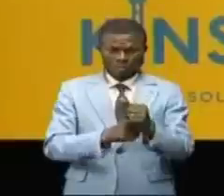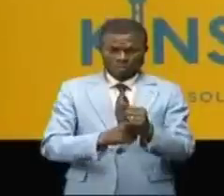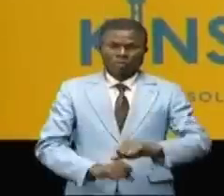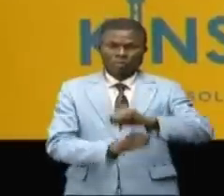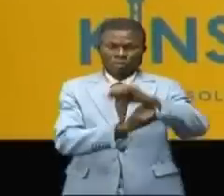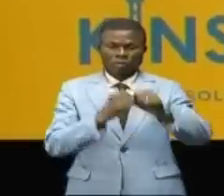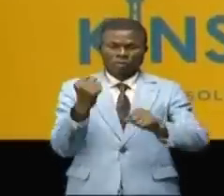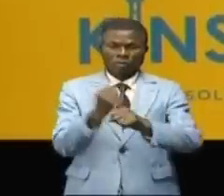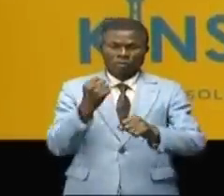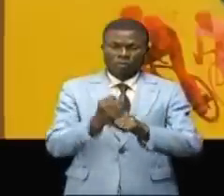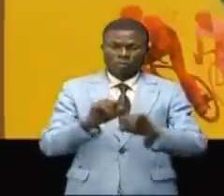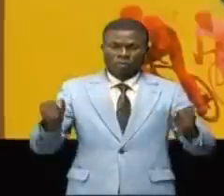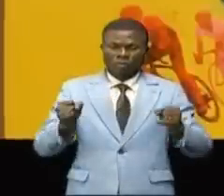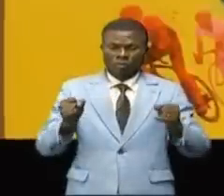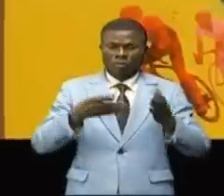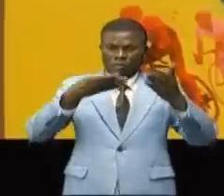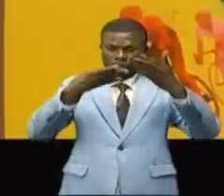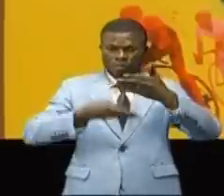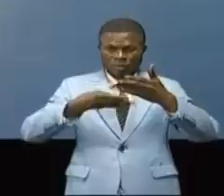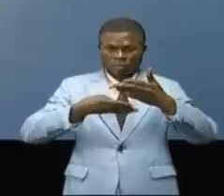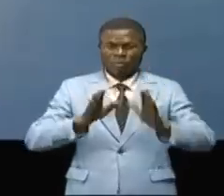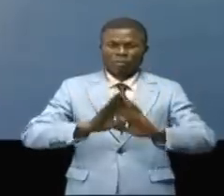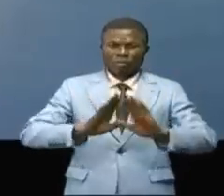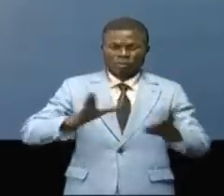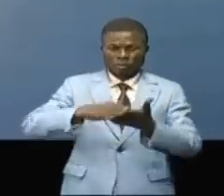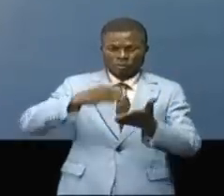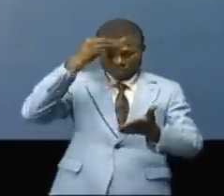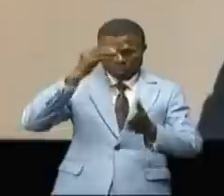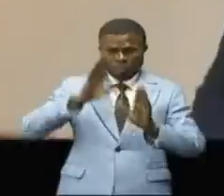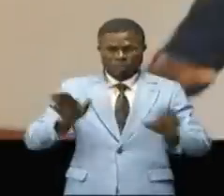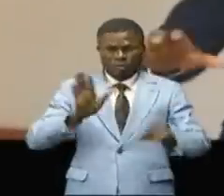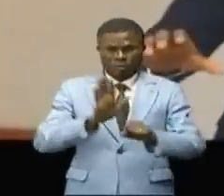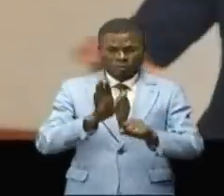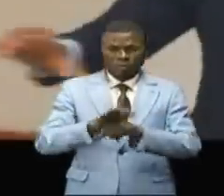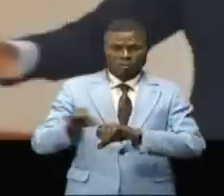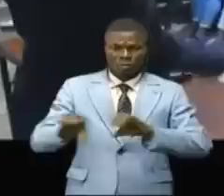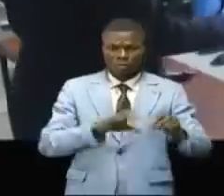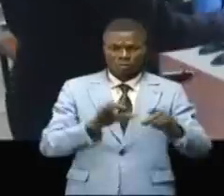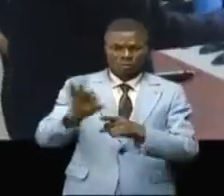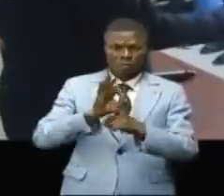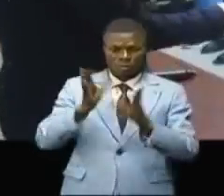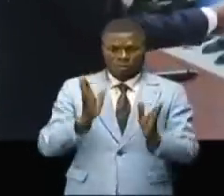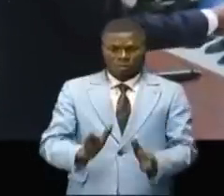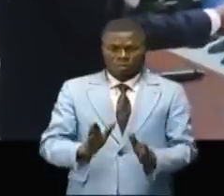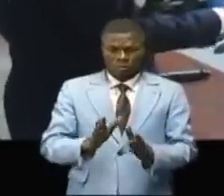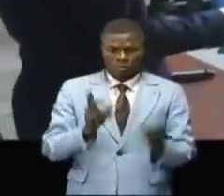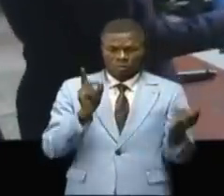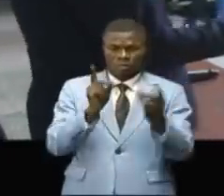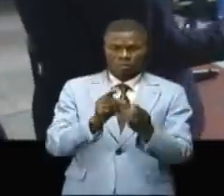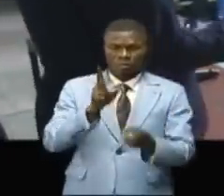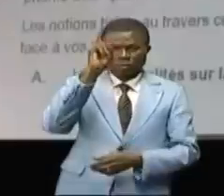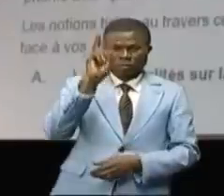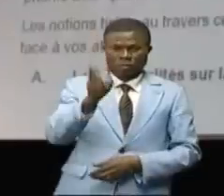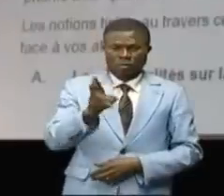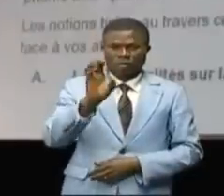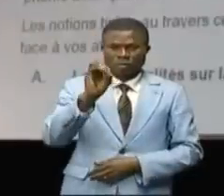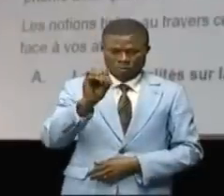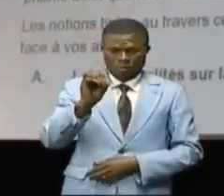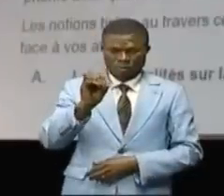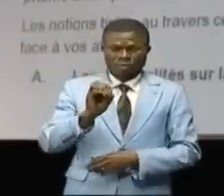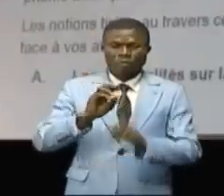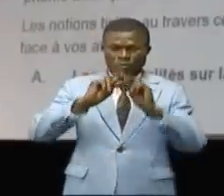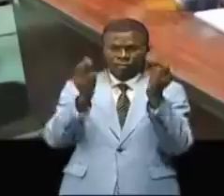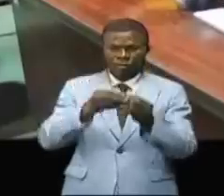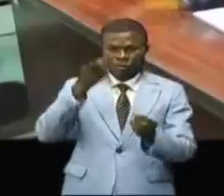de la francophonie. Il leur faut des compétences en diverses disciplines. Les formateurs sont des vents 250 qui constituent le